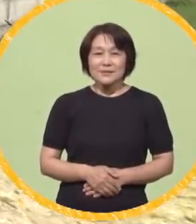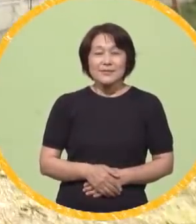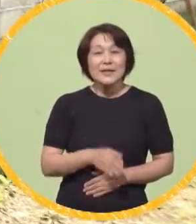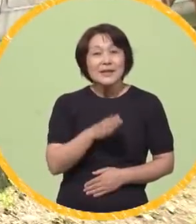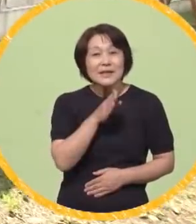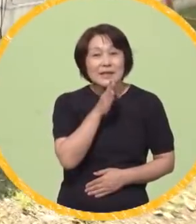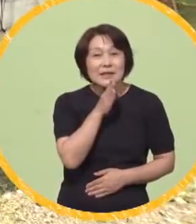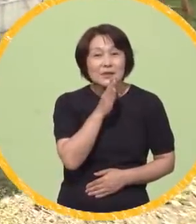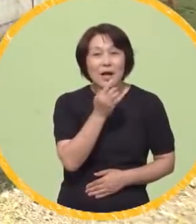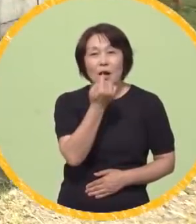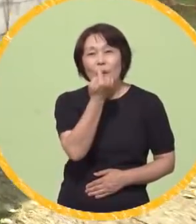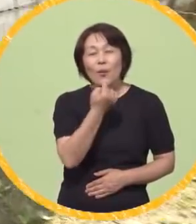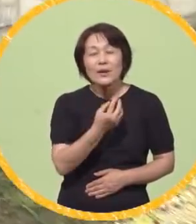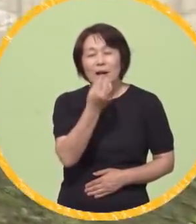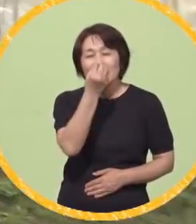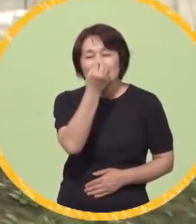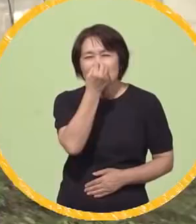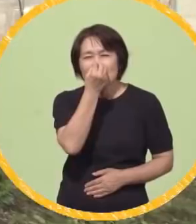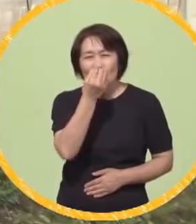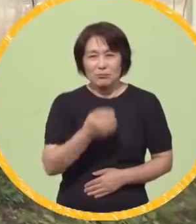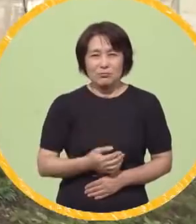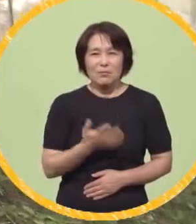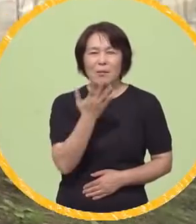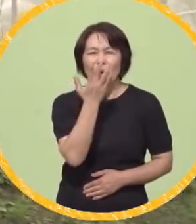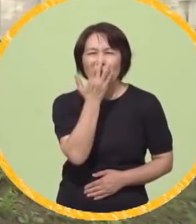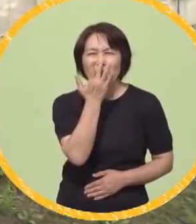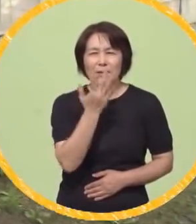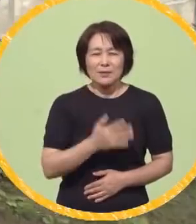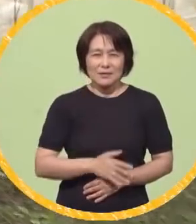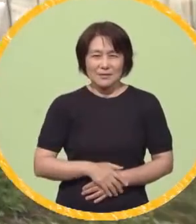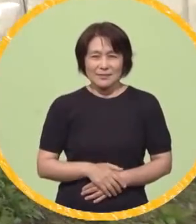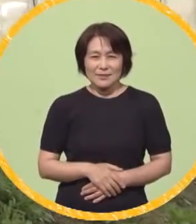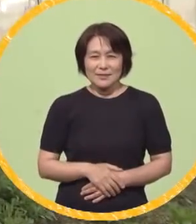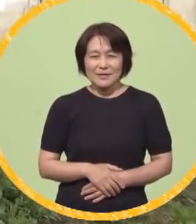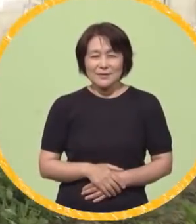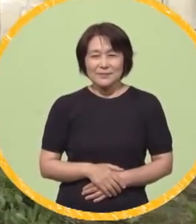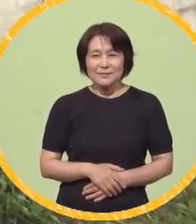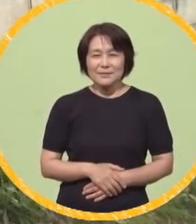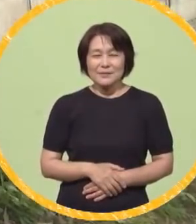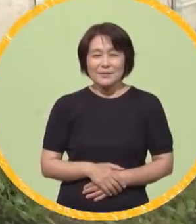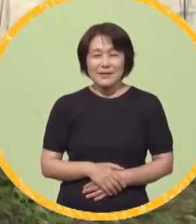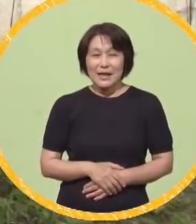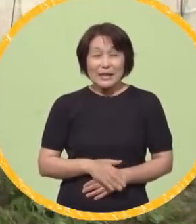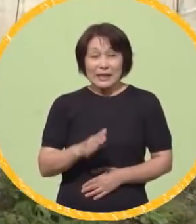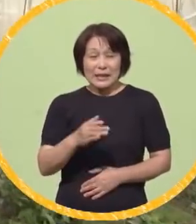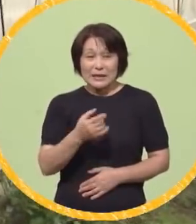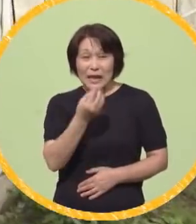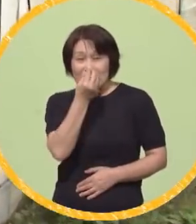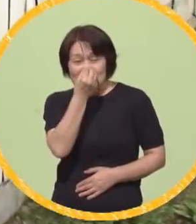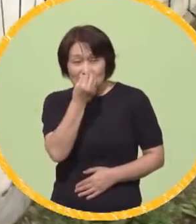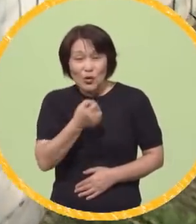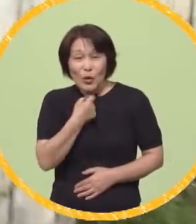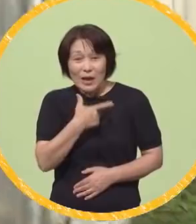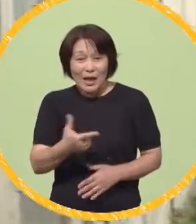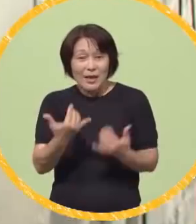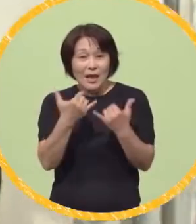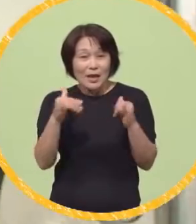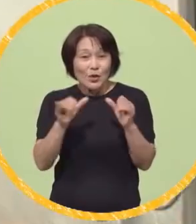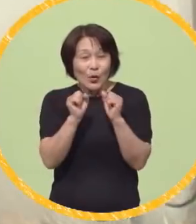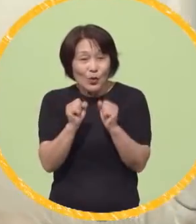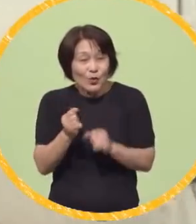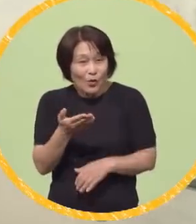実は私いちご得意じゃないんですよ。大丈夫かな？ いやいや、いちご嫌いな人いたの？ い